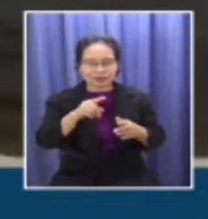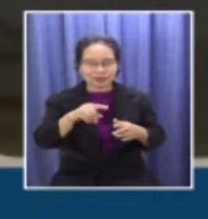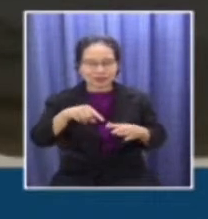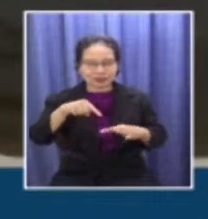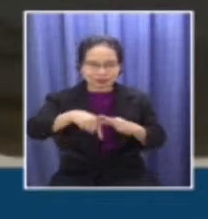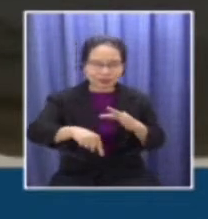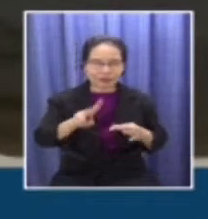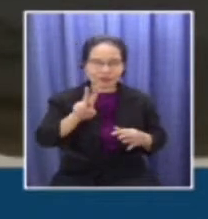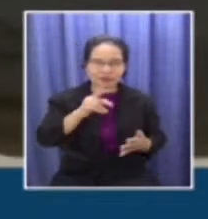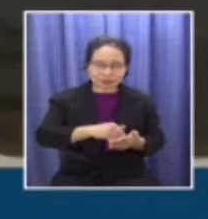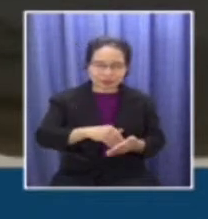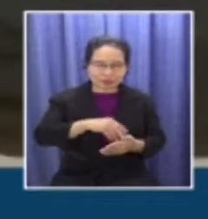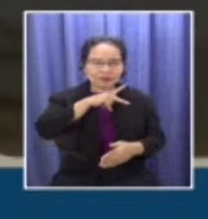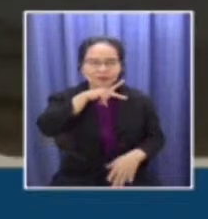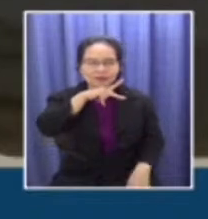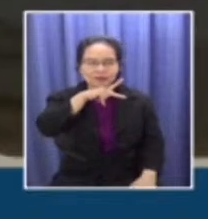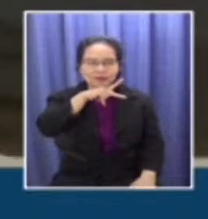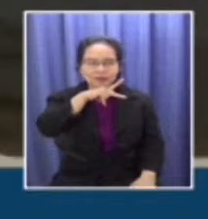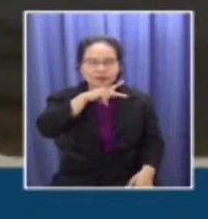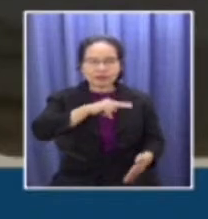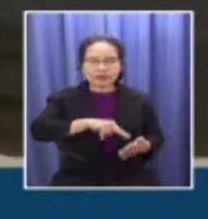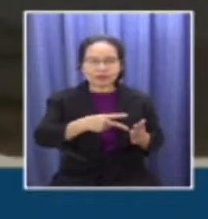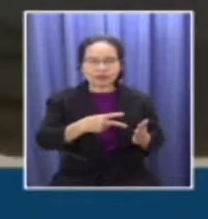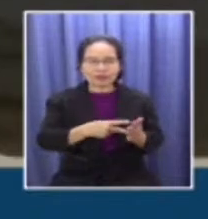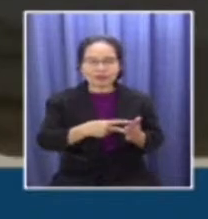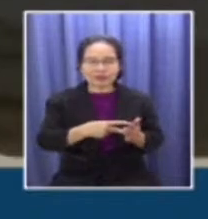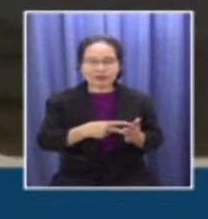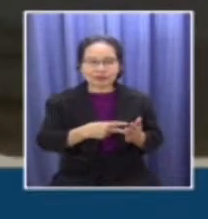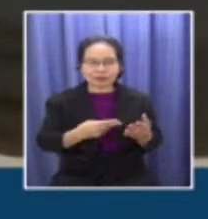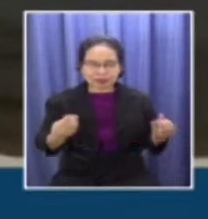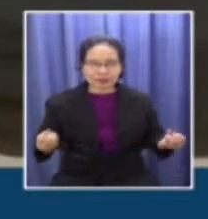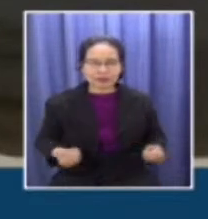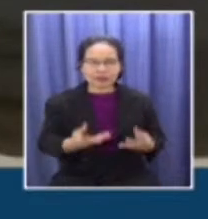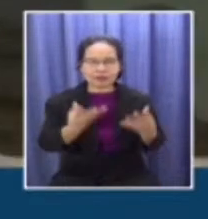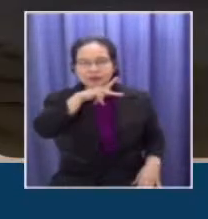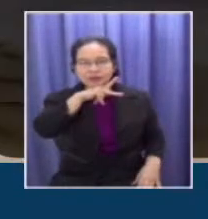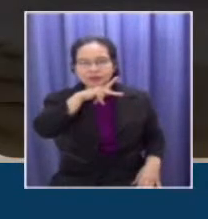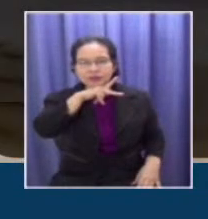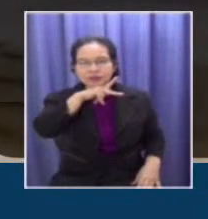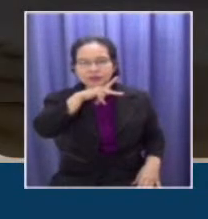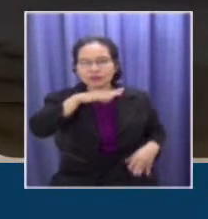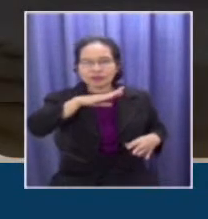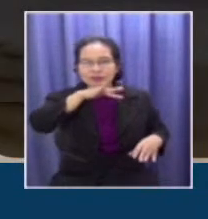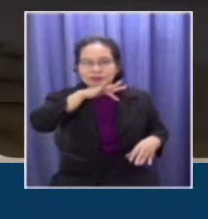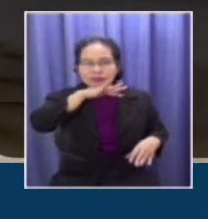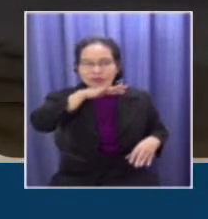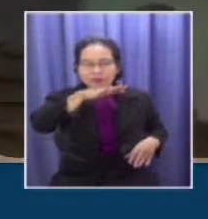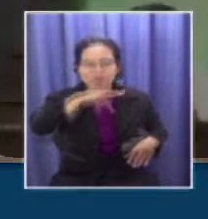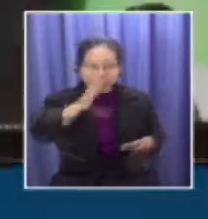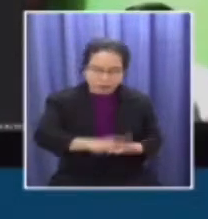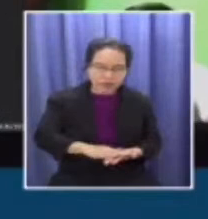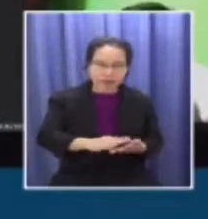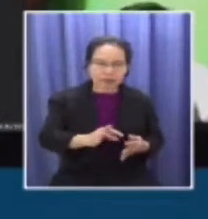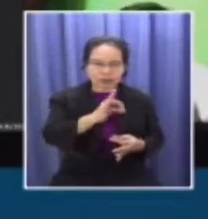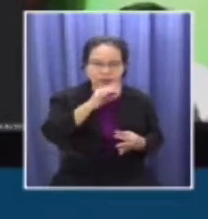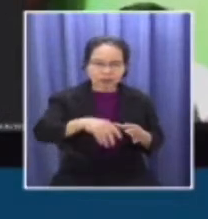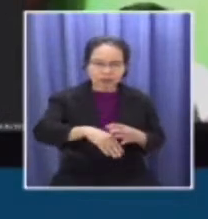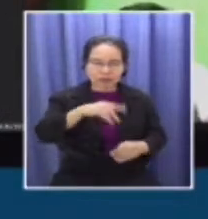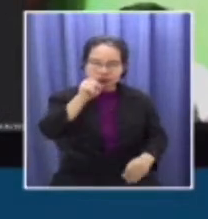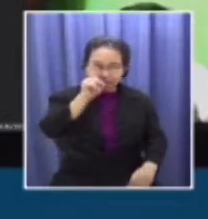no kɔhyɛne ahomane no kɔhyɛne mprɛko no mu no na wɔyɛ mpem